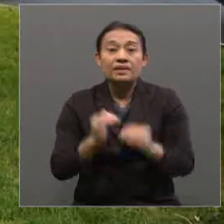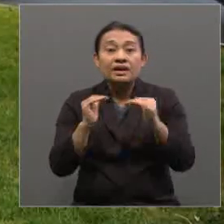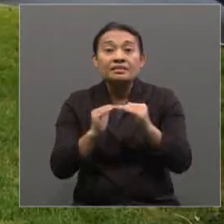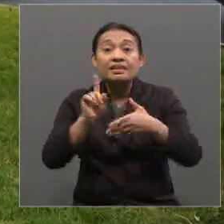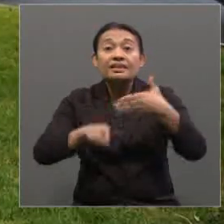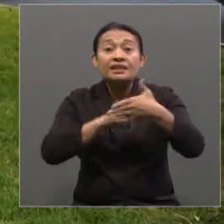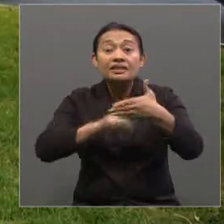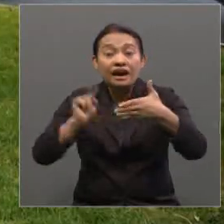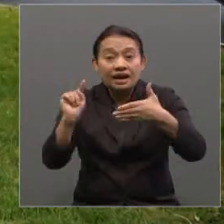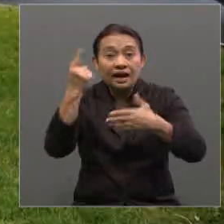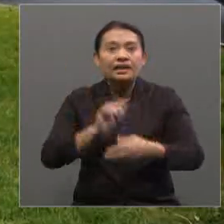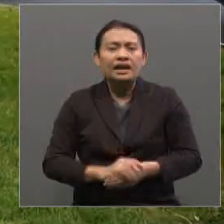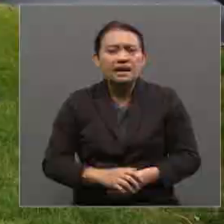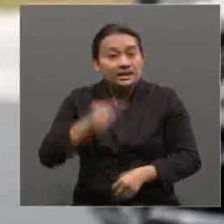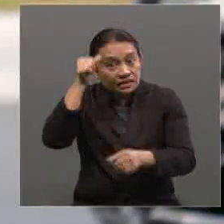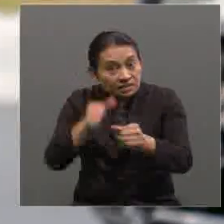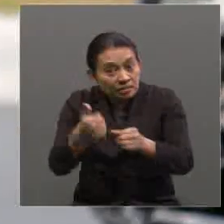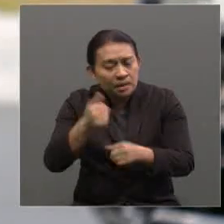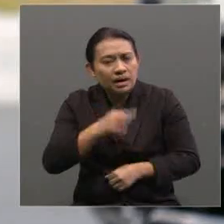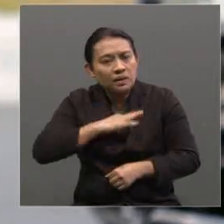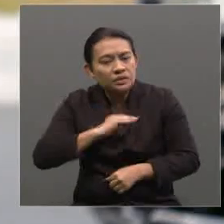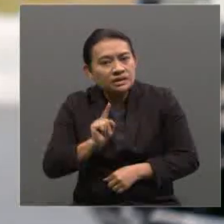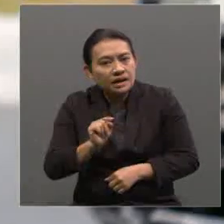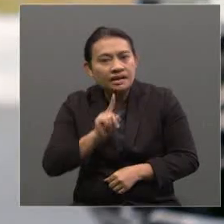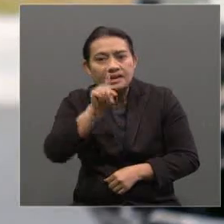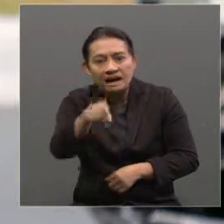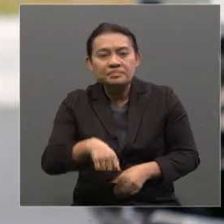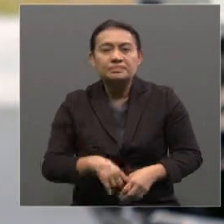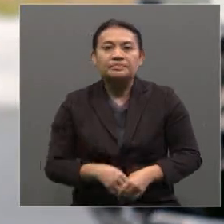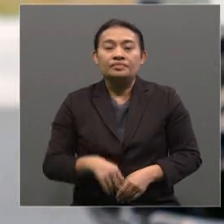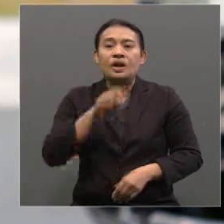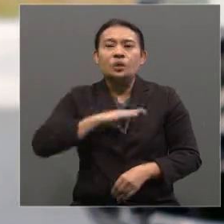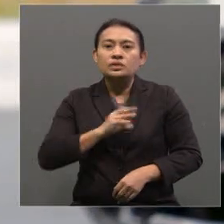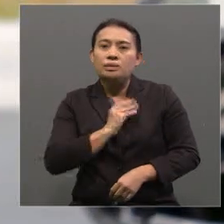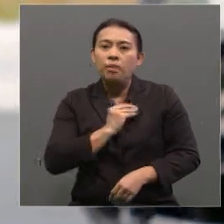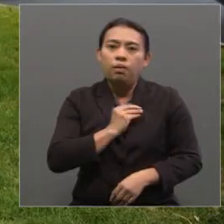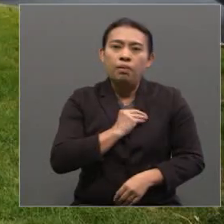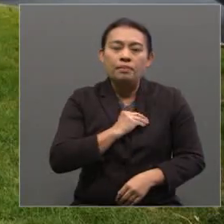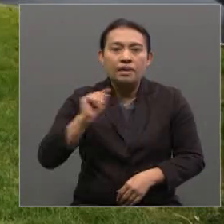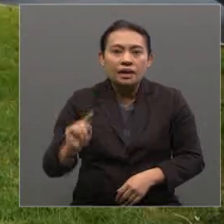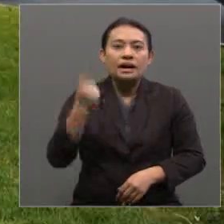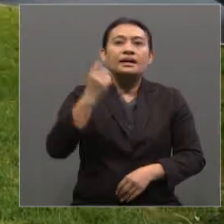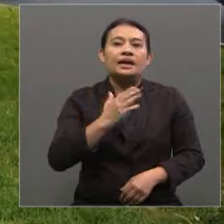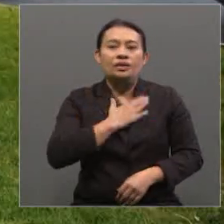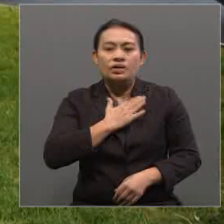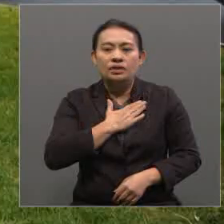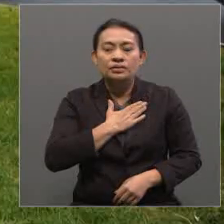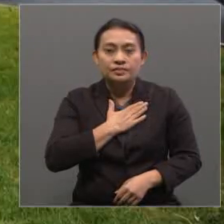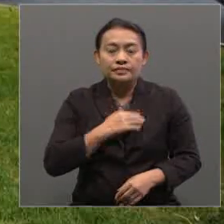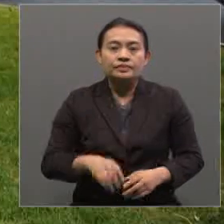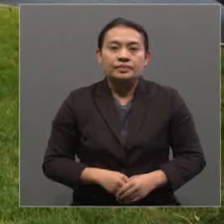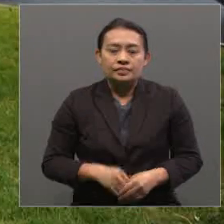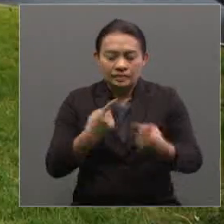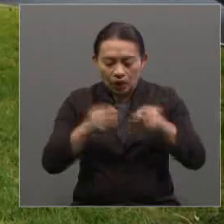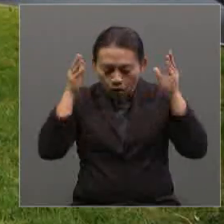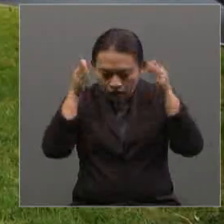จําได้มั้ยว่าเราไปใช้สิทธิ์แล้วเรารู้สึกยังไงบ้างตอนนั้น ก็รู้สึกตื่นเต้นเพราะว่ามันเป็นครั้งแรกของเราค่ะแต่ว่าตั้งใ